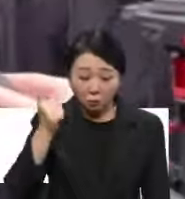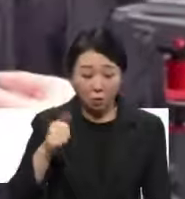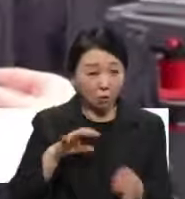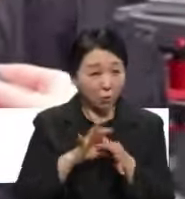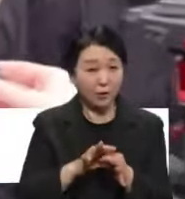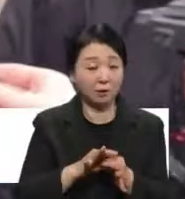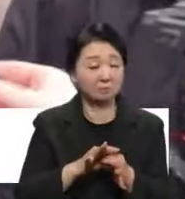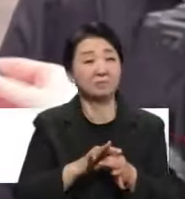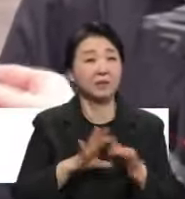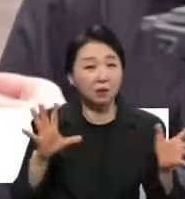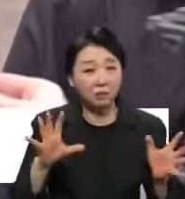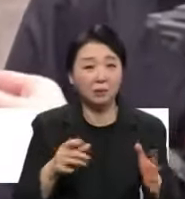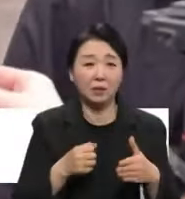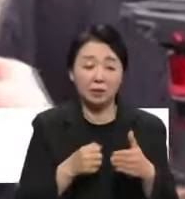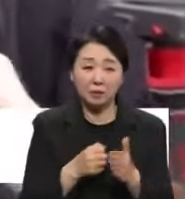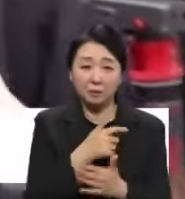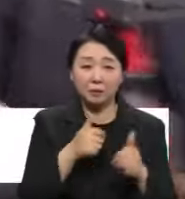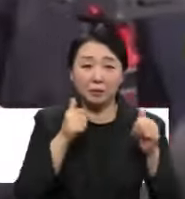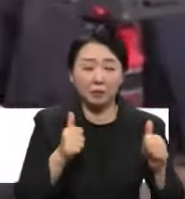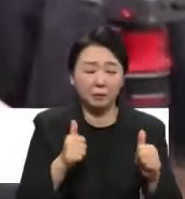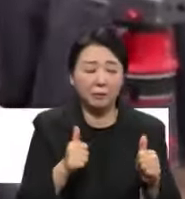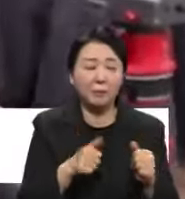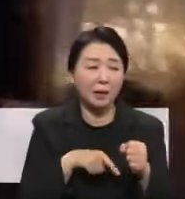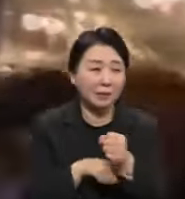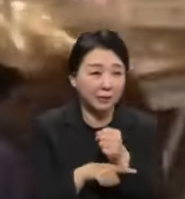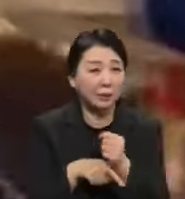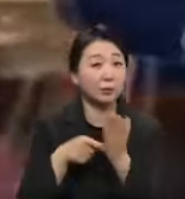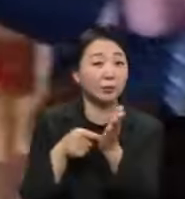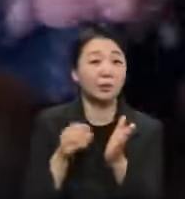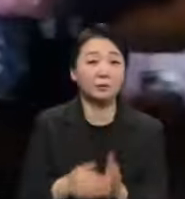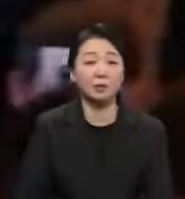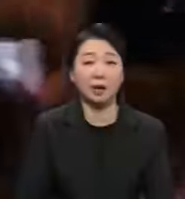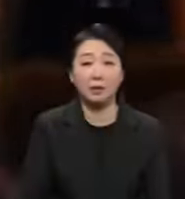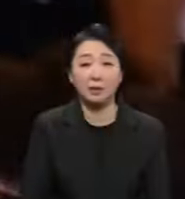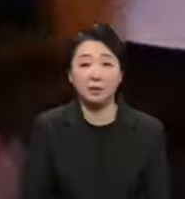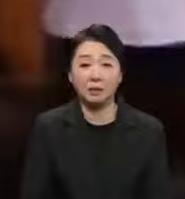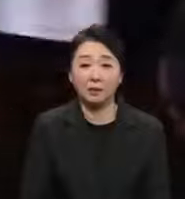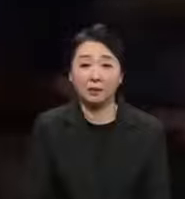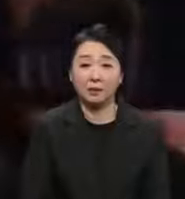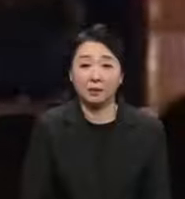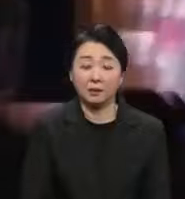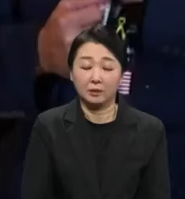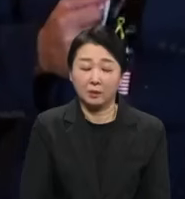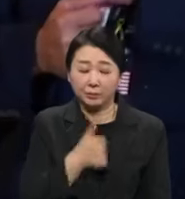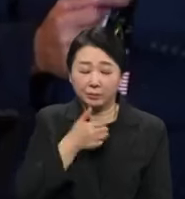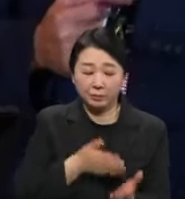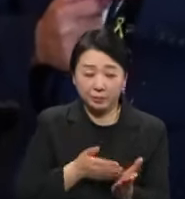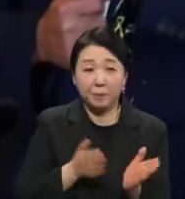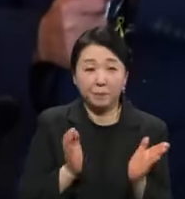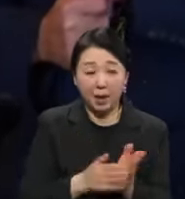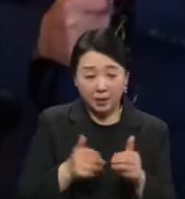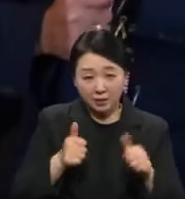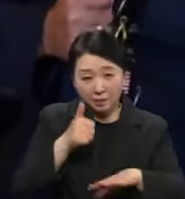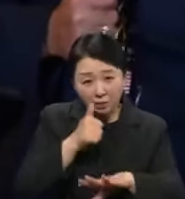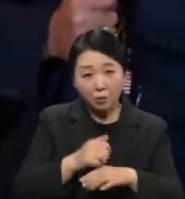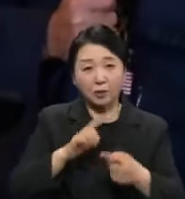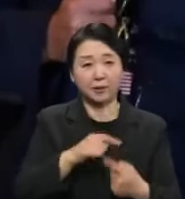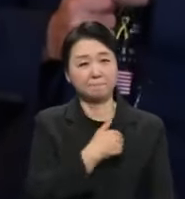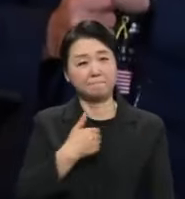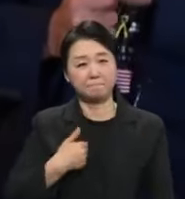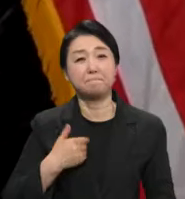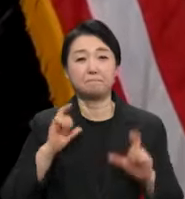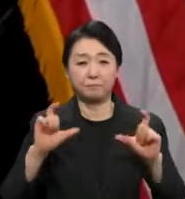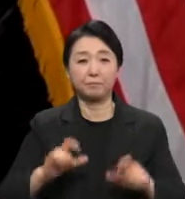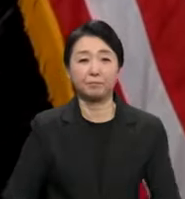않는다고 주장하며 연방 대법원에 심리를 요청했습니다. 변론을 마친 트럼프 전 대통령은 재판 결과에 대한 자신감을